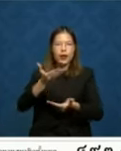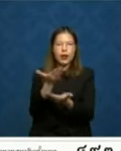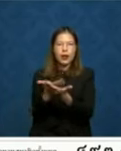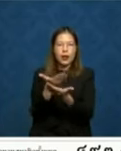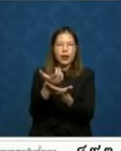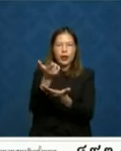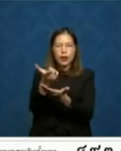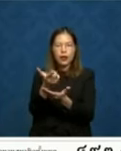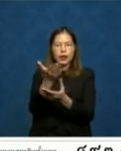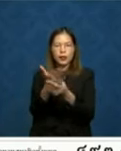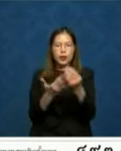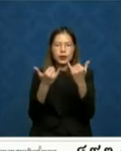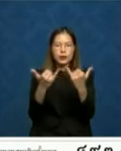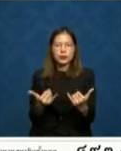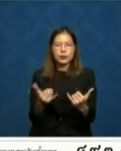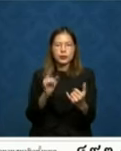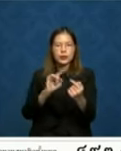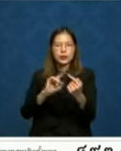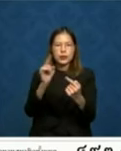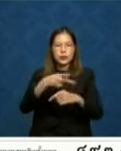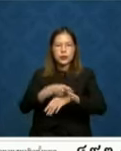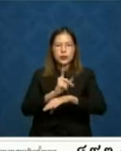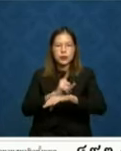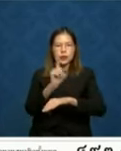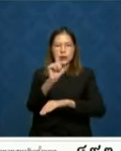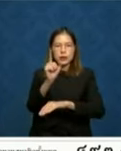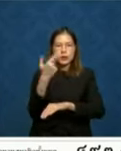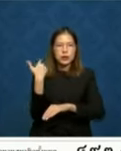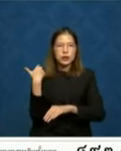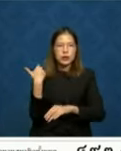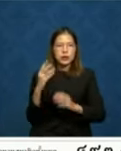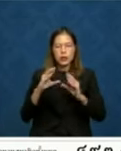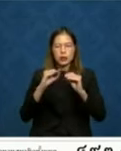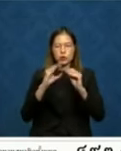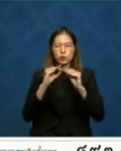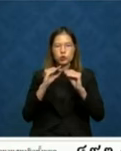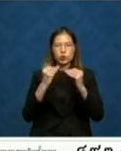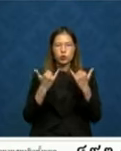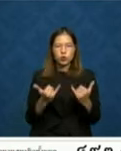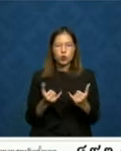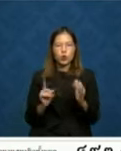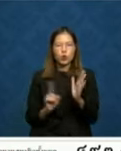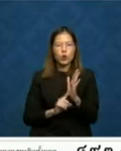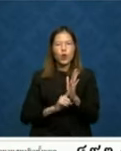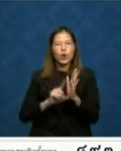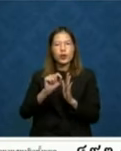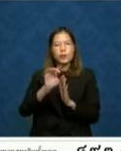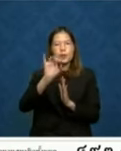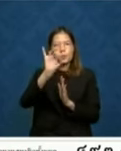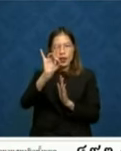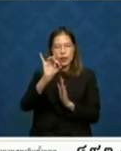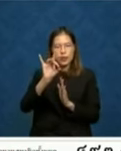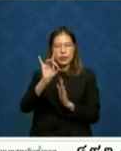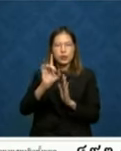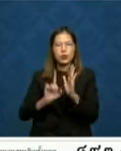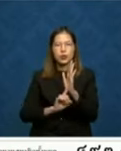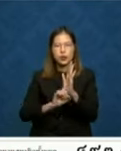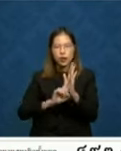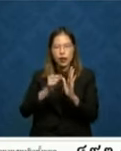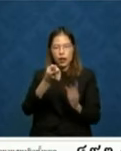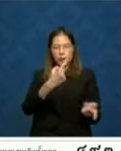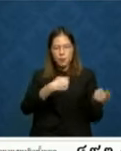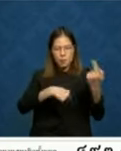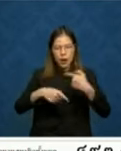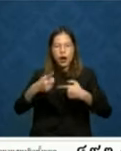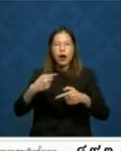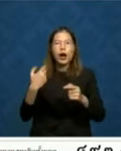แทนราษฎรค่ะท่านประธานคะจากการประชุมนะคะ28ครั้งเชิญ3หน่วยงานหลักนะคะมาให้